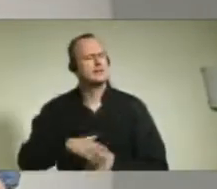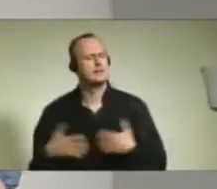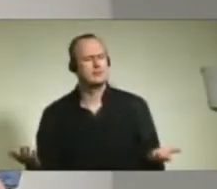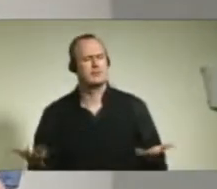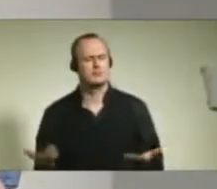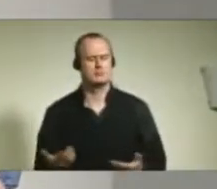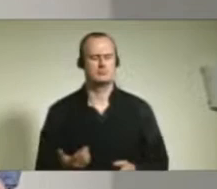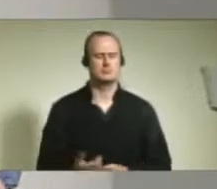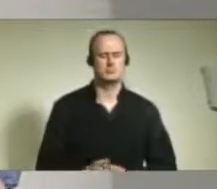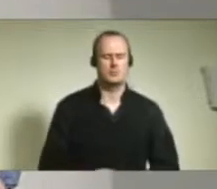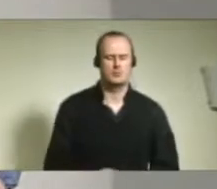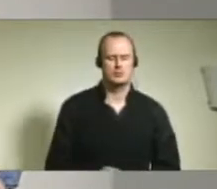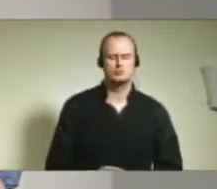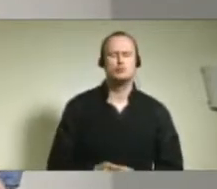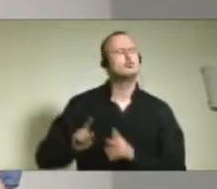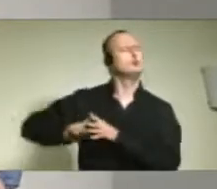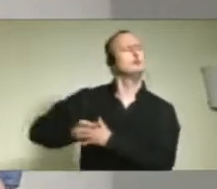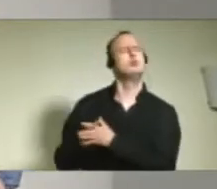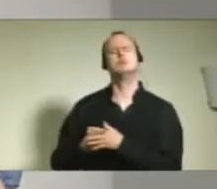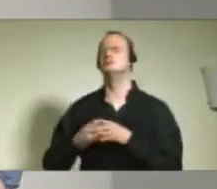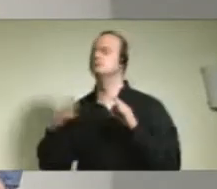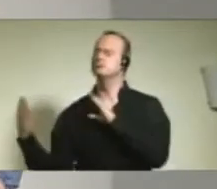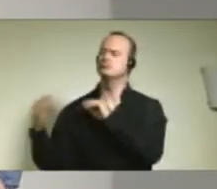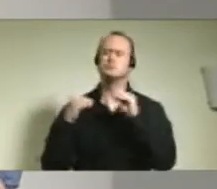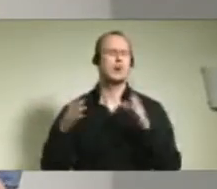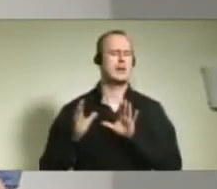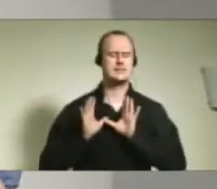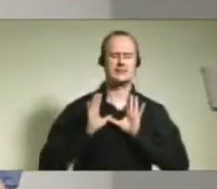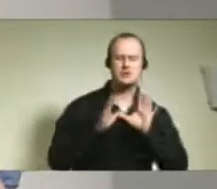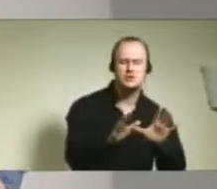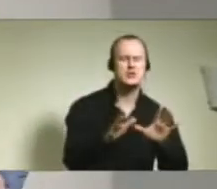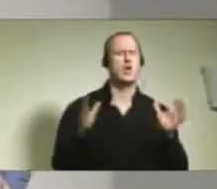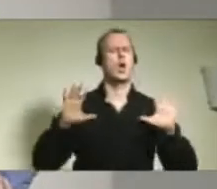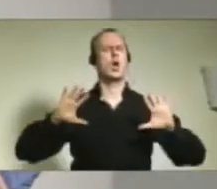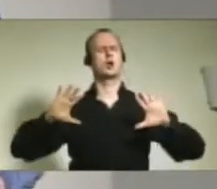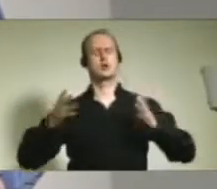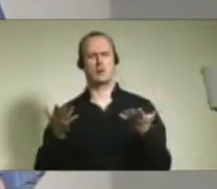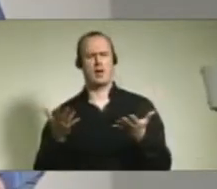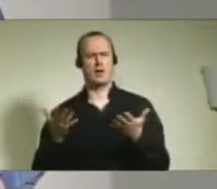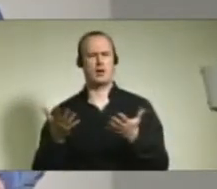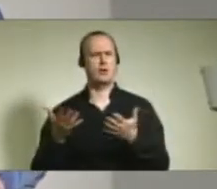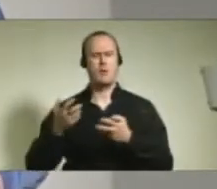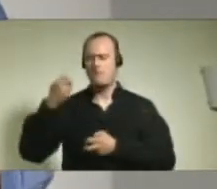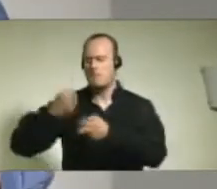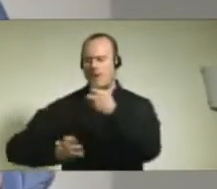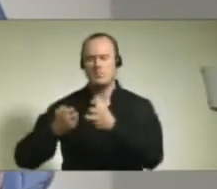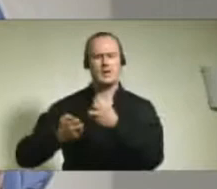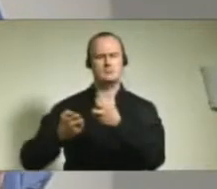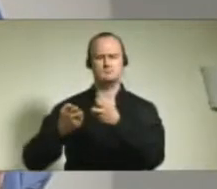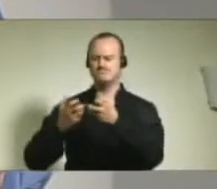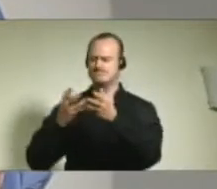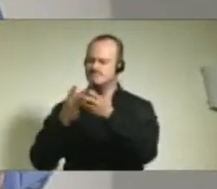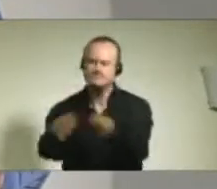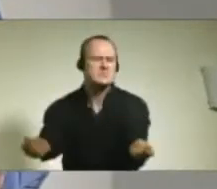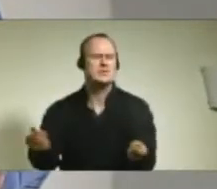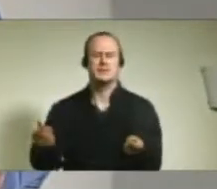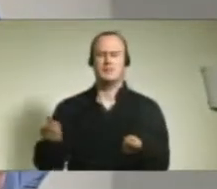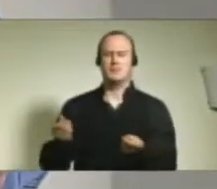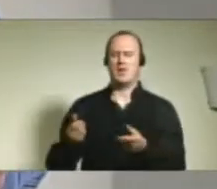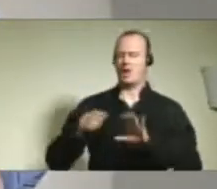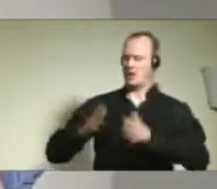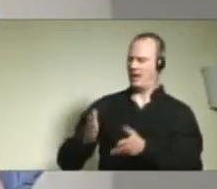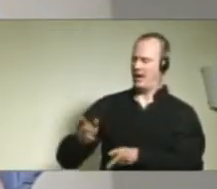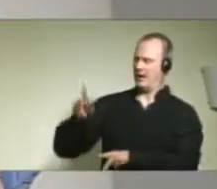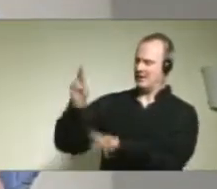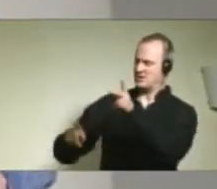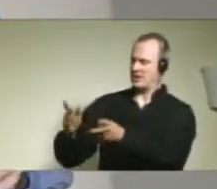de stratégie, on se demandait comment on pourrait faire progresser ce dossier. On parlait avec les gens qui représentent les pauvres et ils nous ont